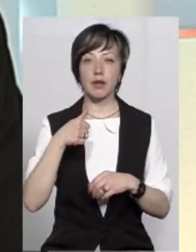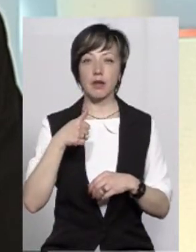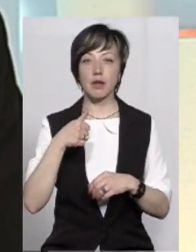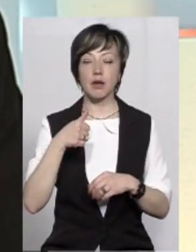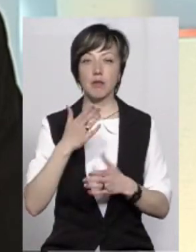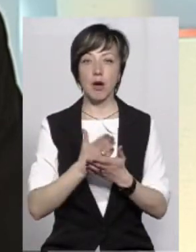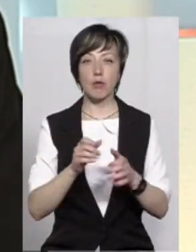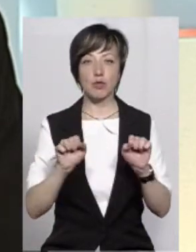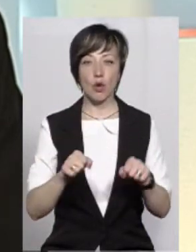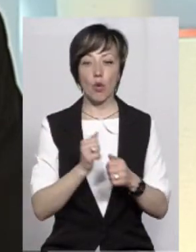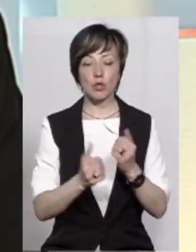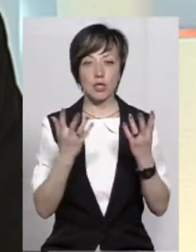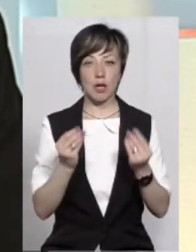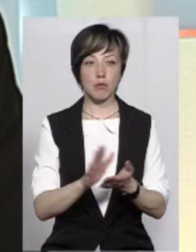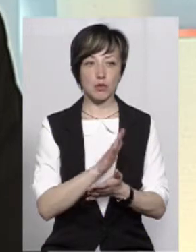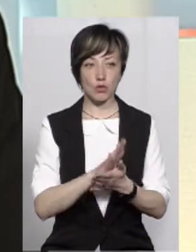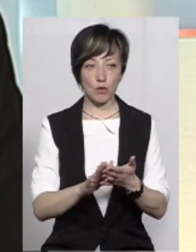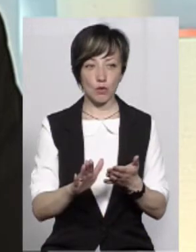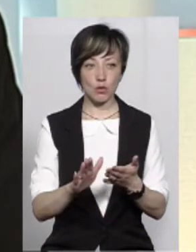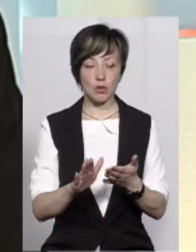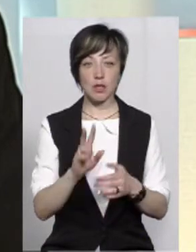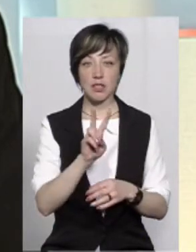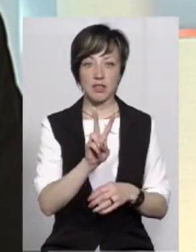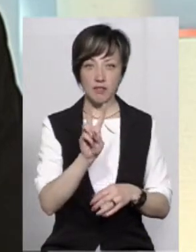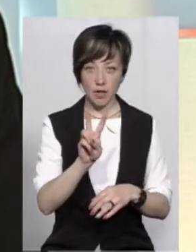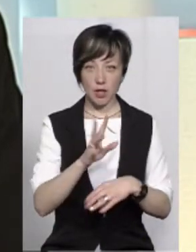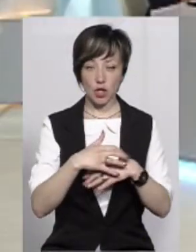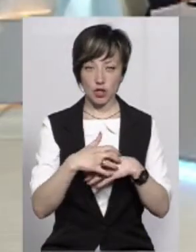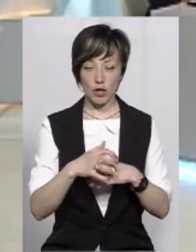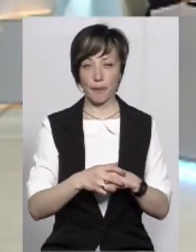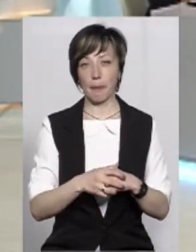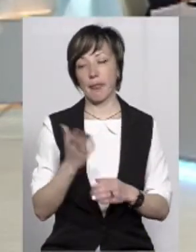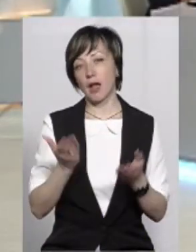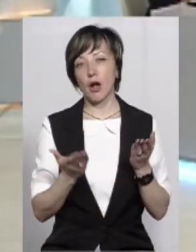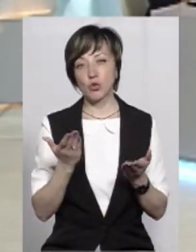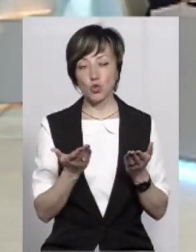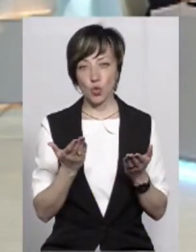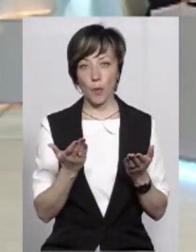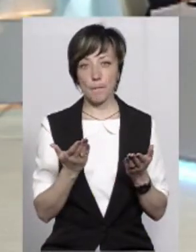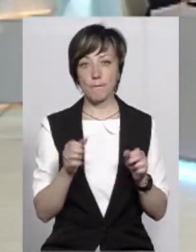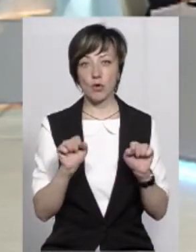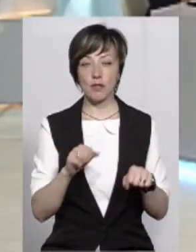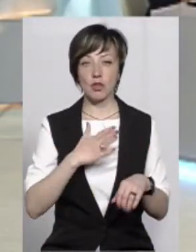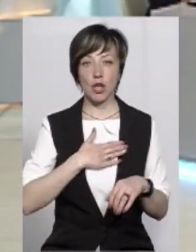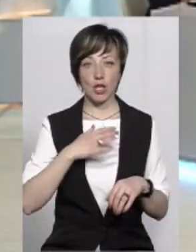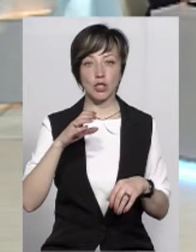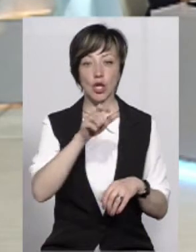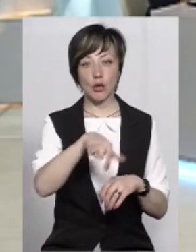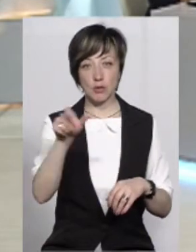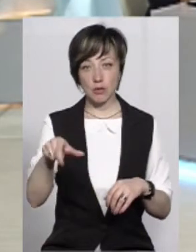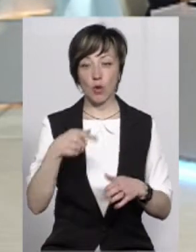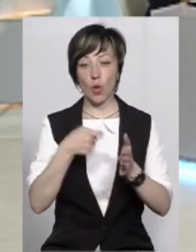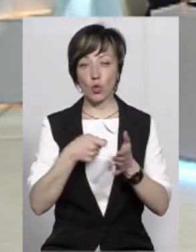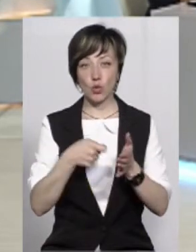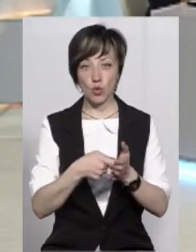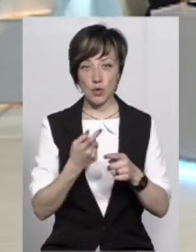стерилізувати кожний день абсолютно безкоштовно дві кішки. Якщо, можливо, наші слухачі, вони